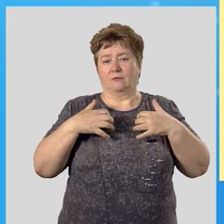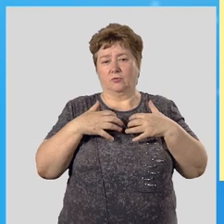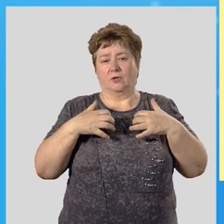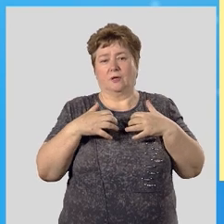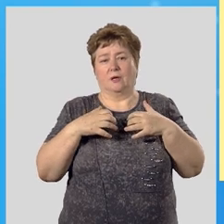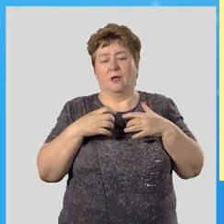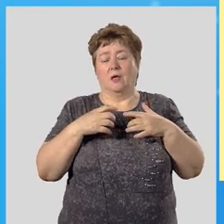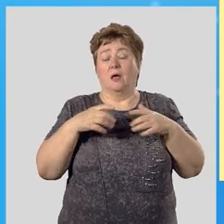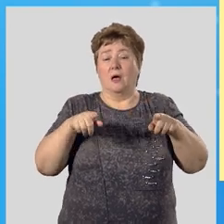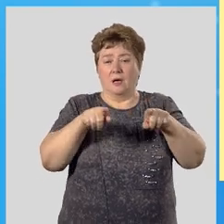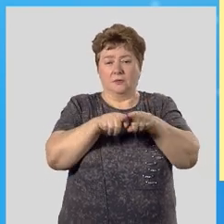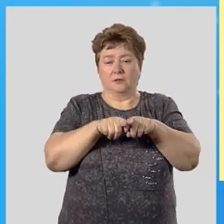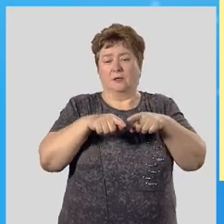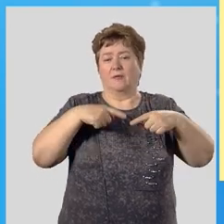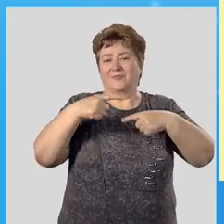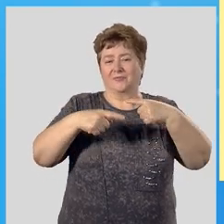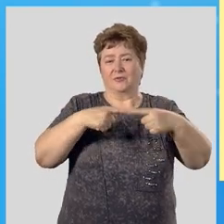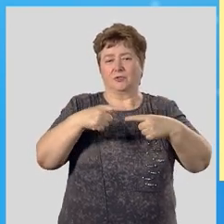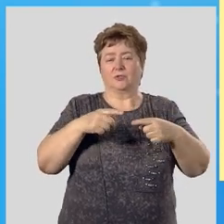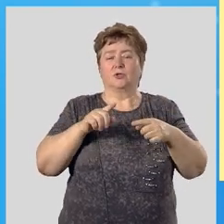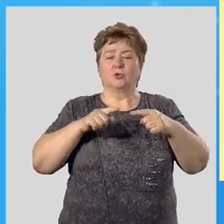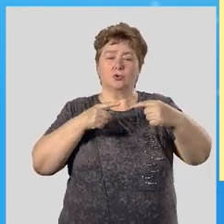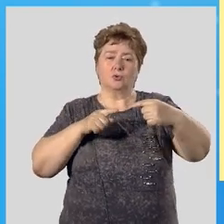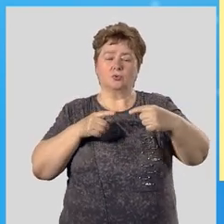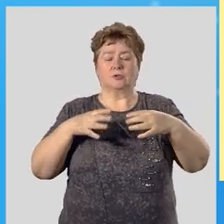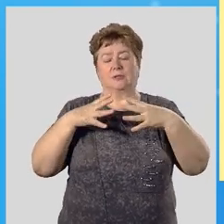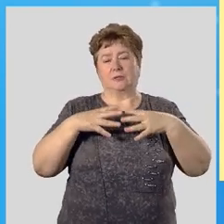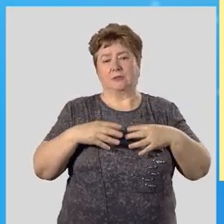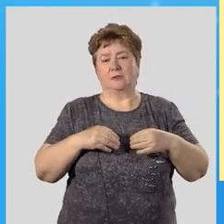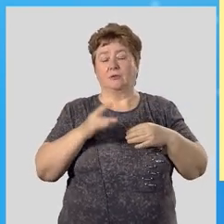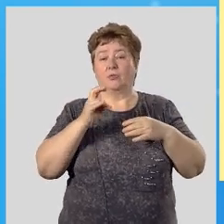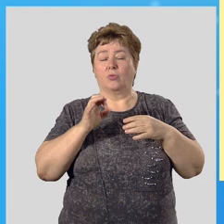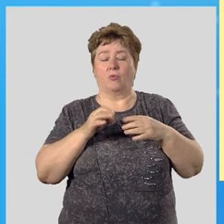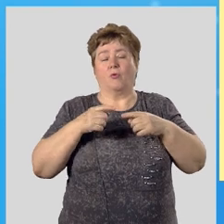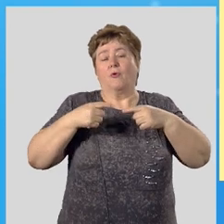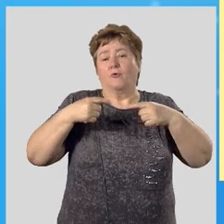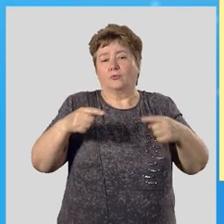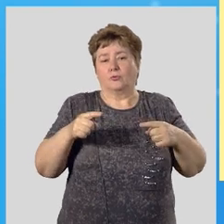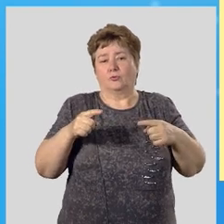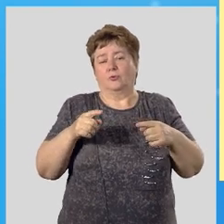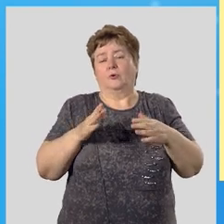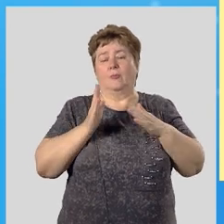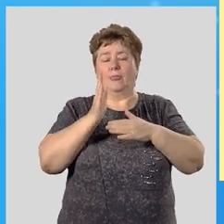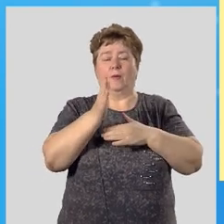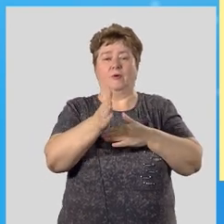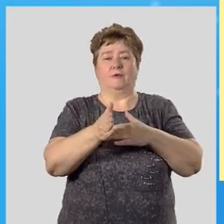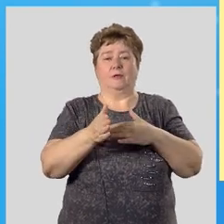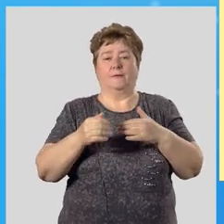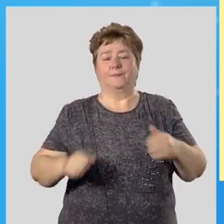животного одновременно вращаются и жгутик, и тело, но в противоположных